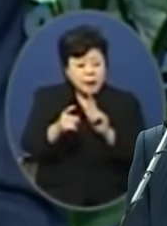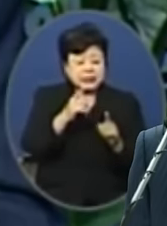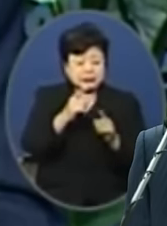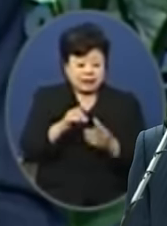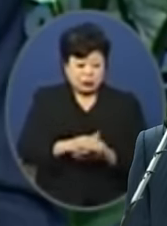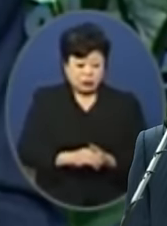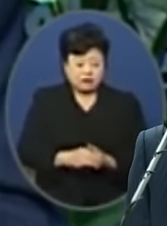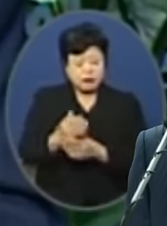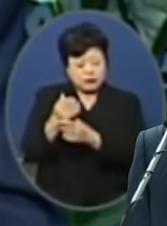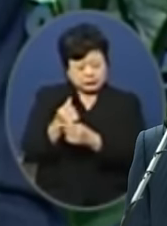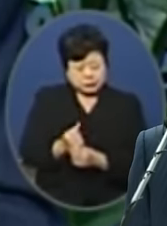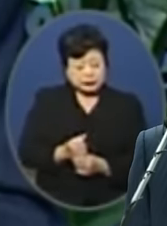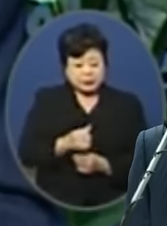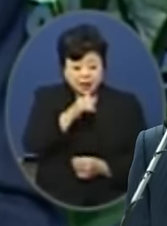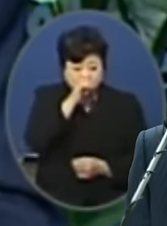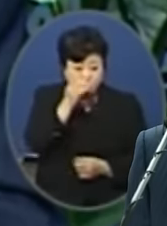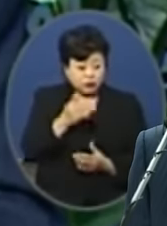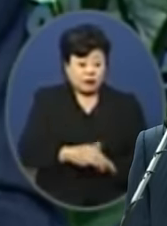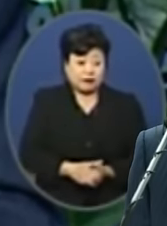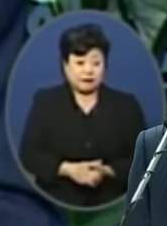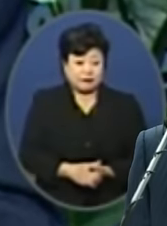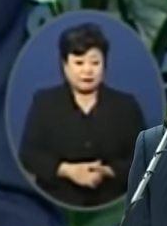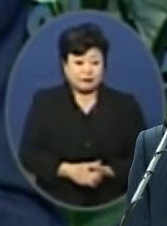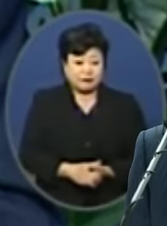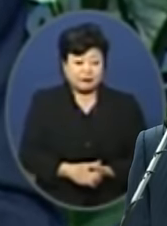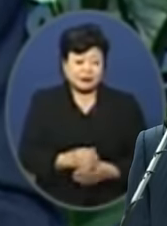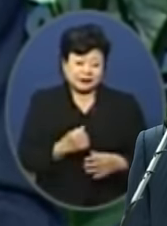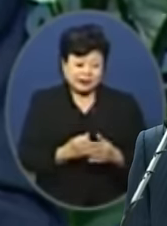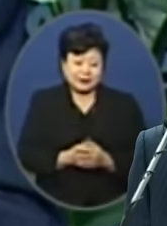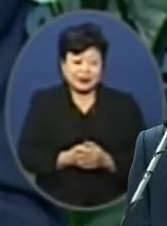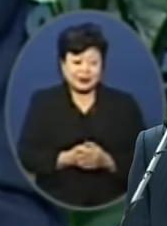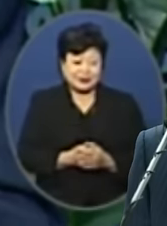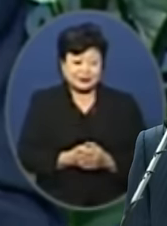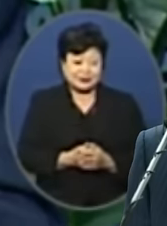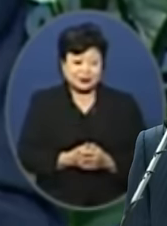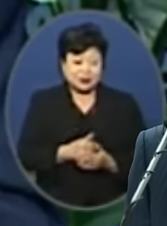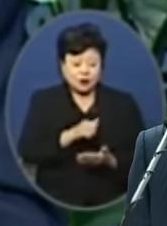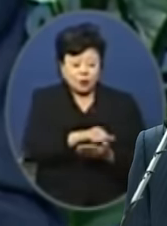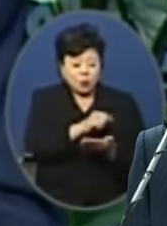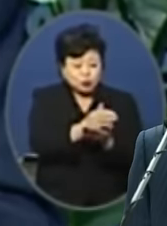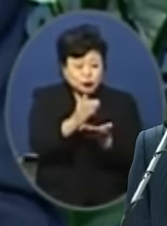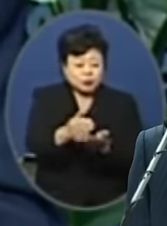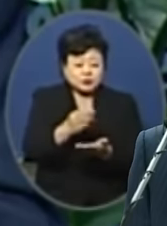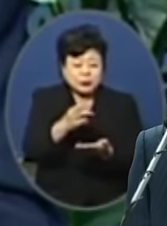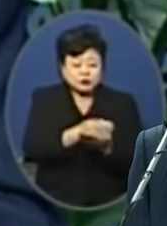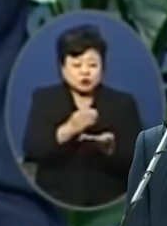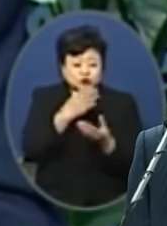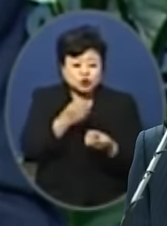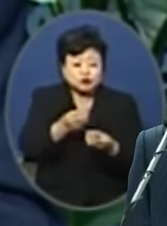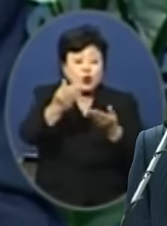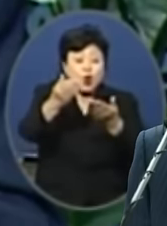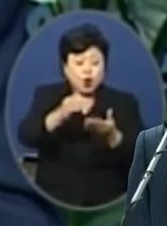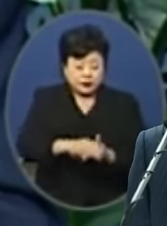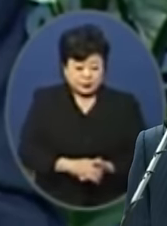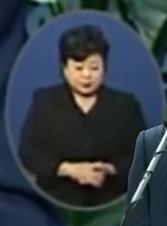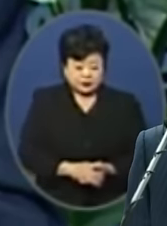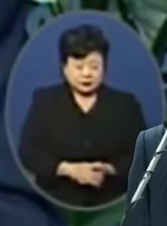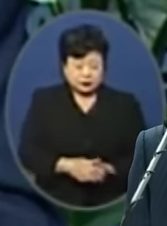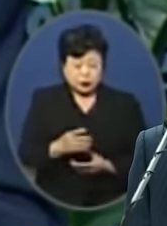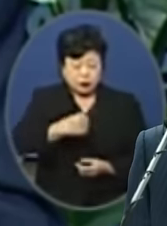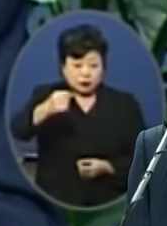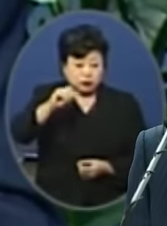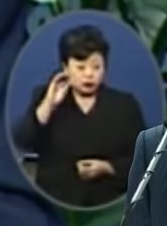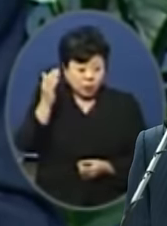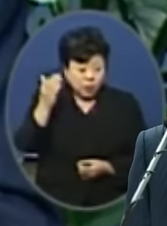말씀해서 붙잡고 있어야 되는 것입니다. 그래서 오중보험과 삼중축복이 여러분의 것이 될